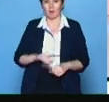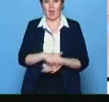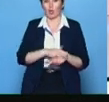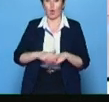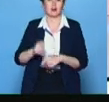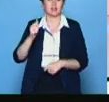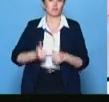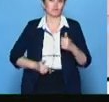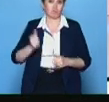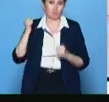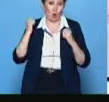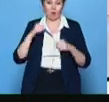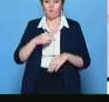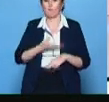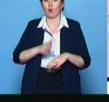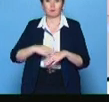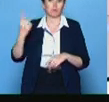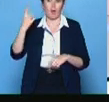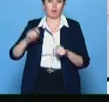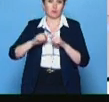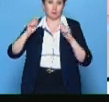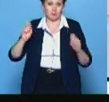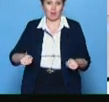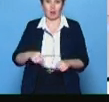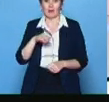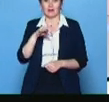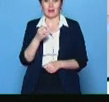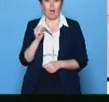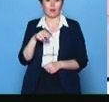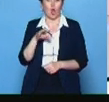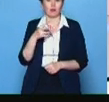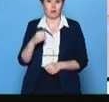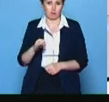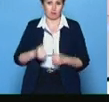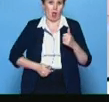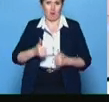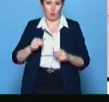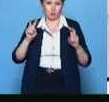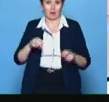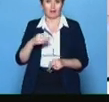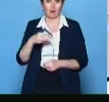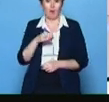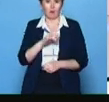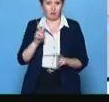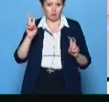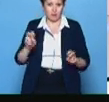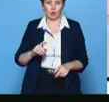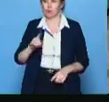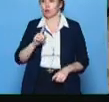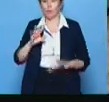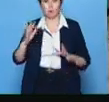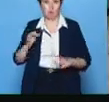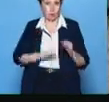турниров «Воткинск». Там прошел первый в истории Удмуртии триатлонный марафон «Титан». События обсуждают до сих пор. В Воткинск приехало более